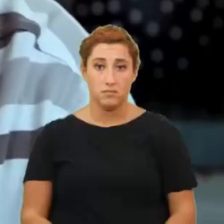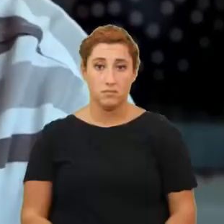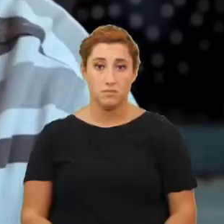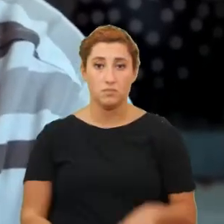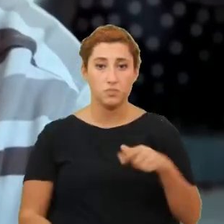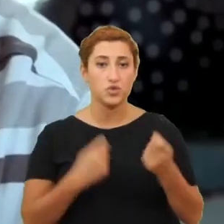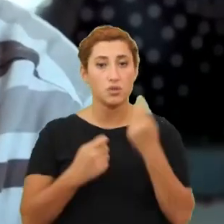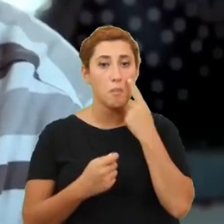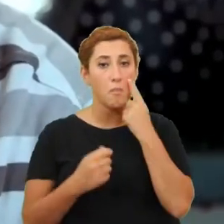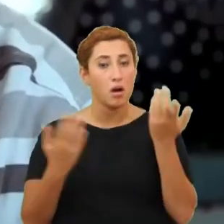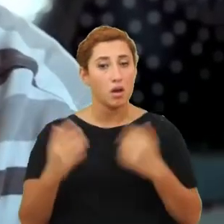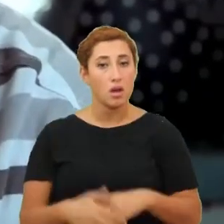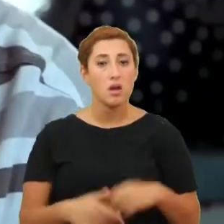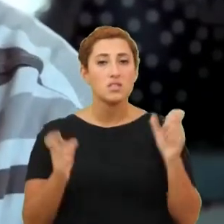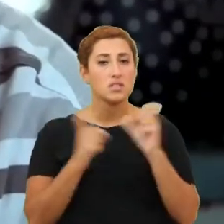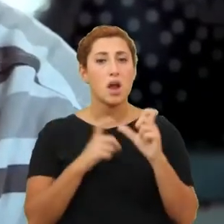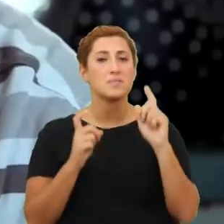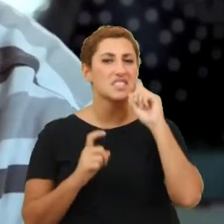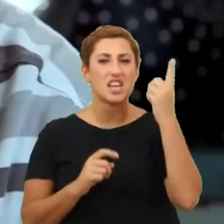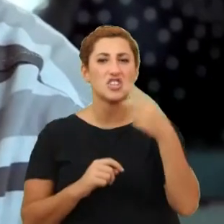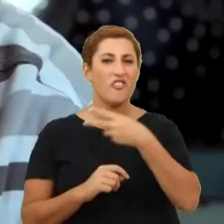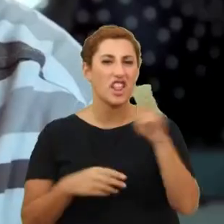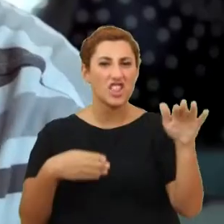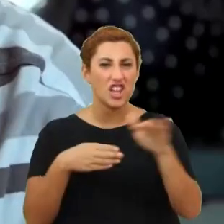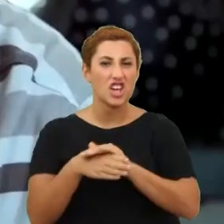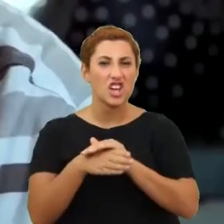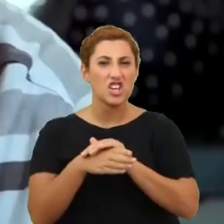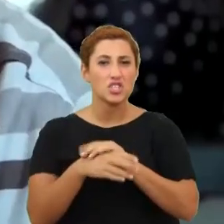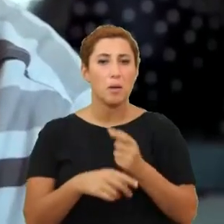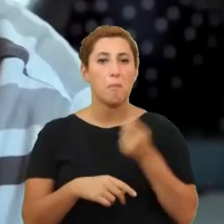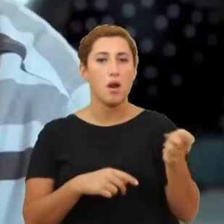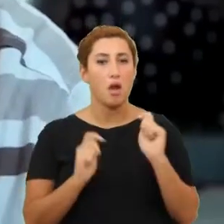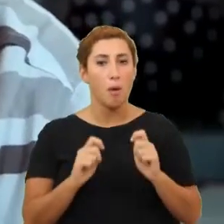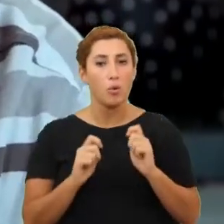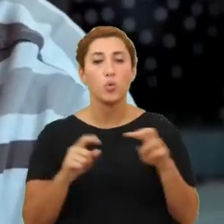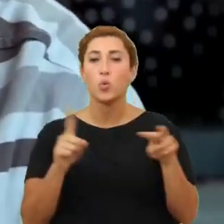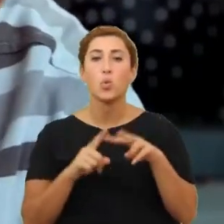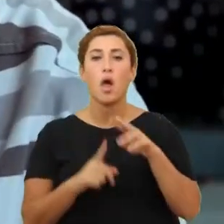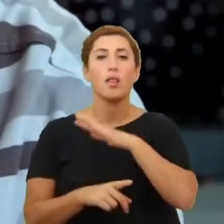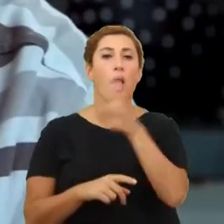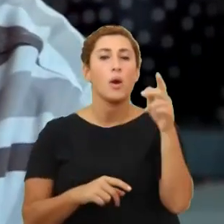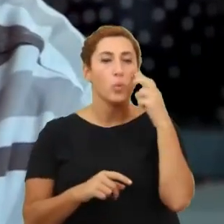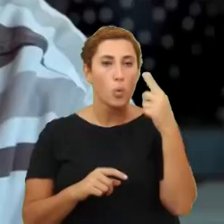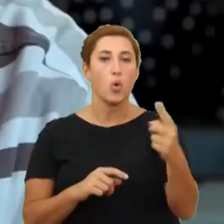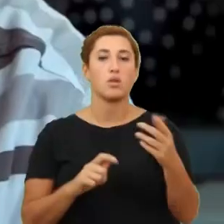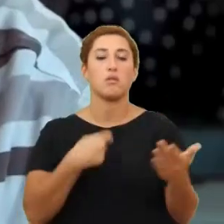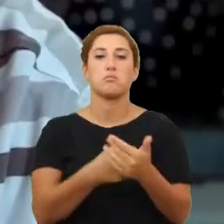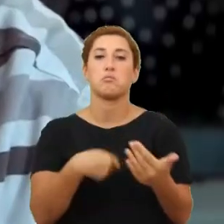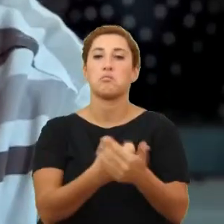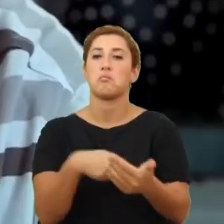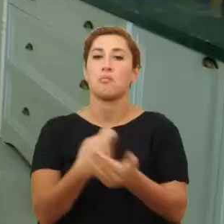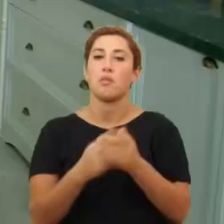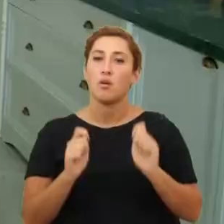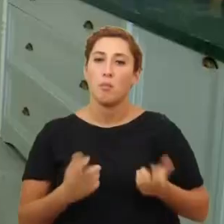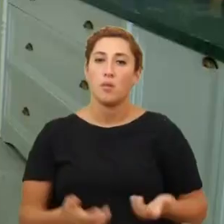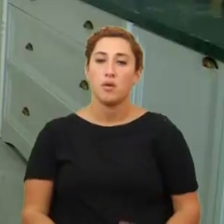Ya şu işe bak ya. Zarp sadece villanın girişini ateşleme yapardı. Nurhan her girdiği yerde bahşiş veriyor